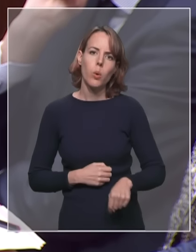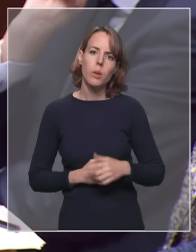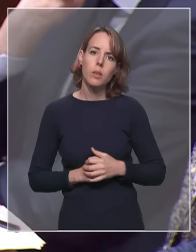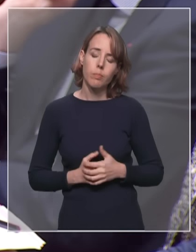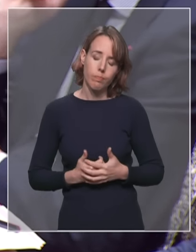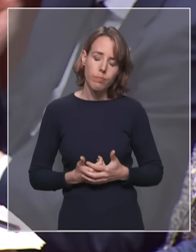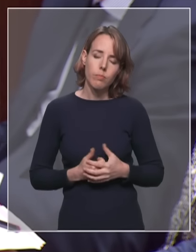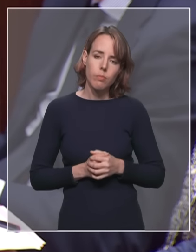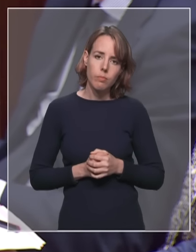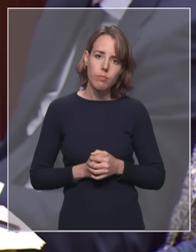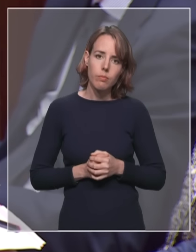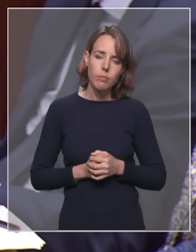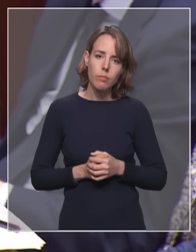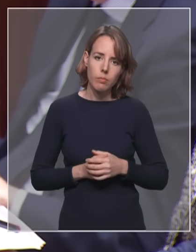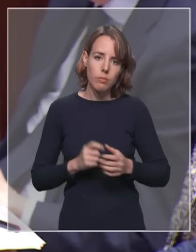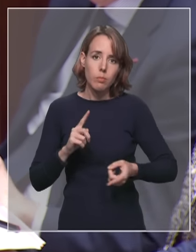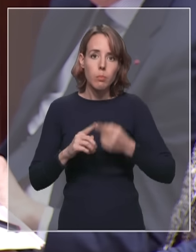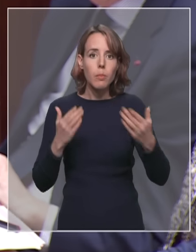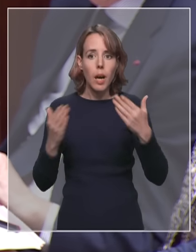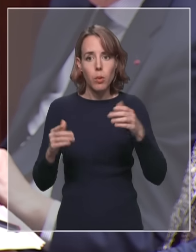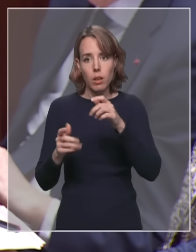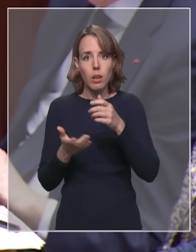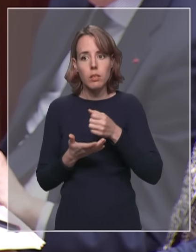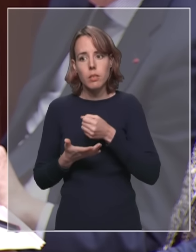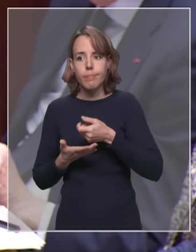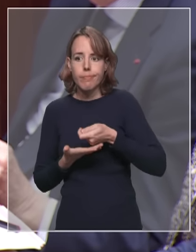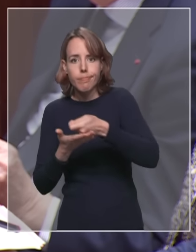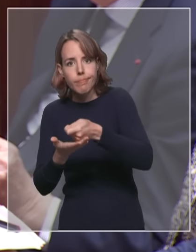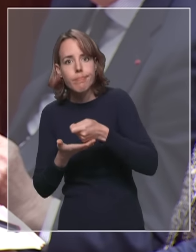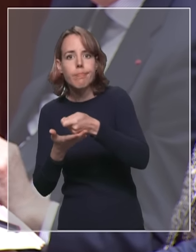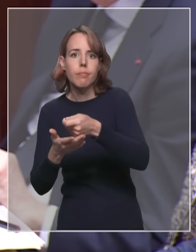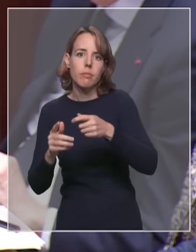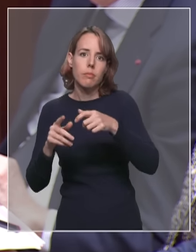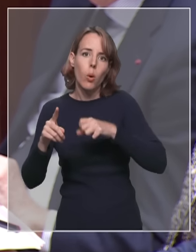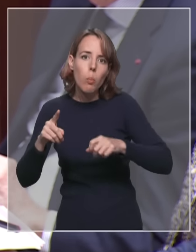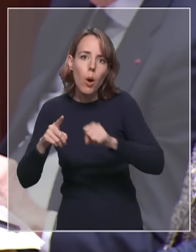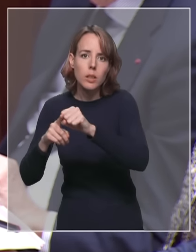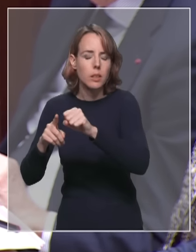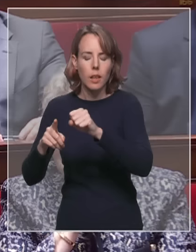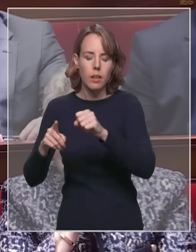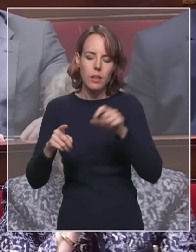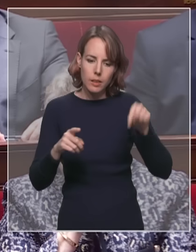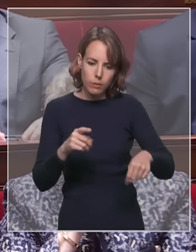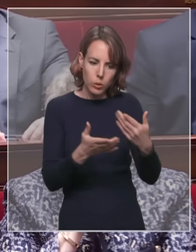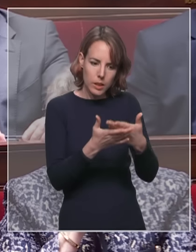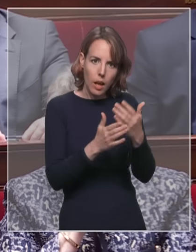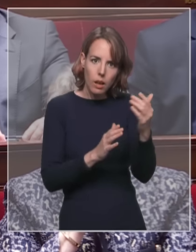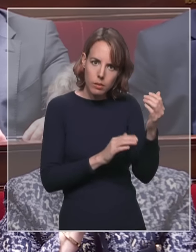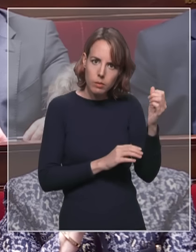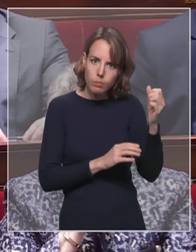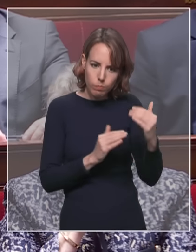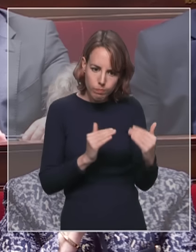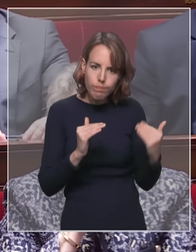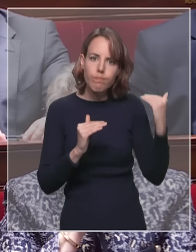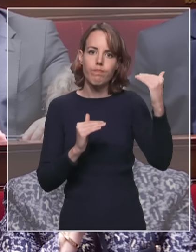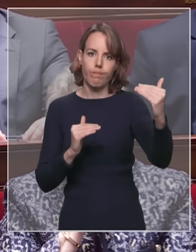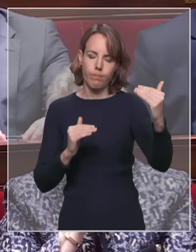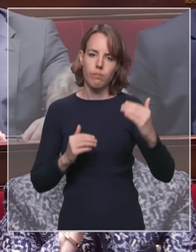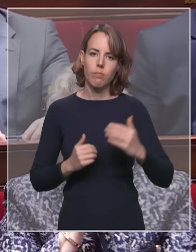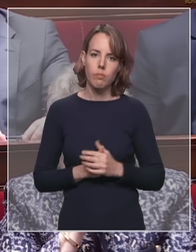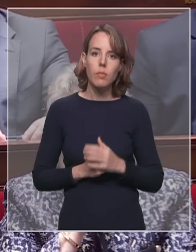dans ce pays, le travail paye toujours plus que les aides. Et c'est pour cela notamment que Le Premier ministre a déjà annoncé sa volonté